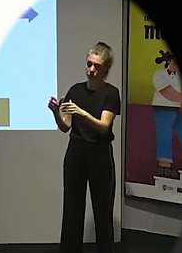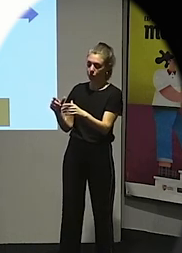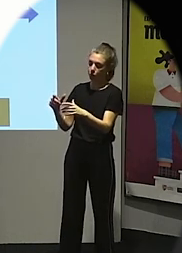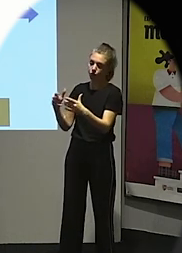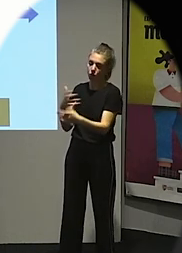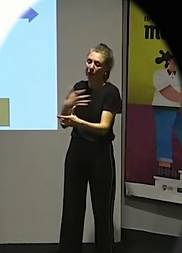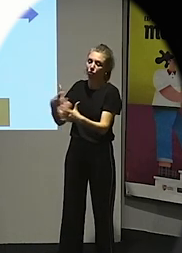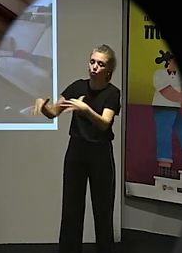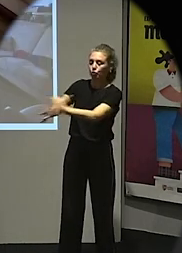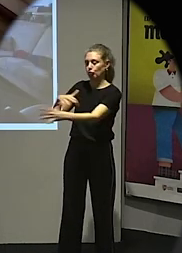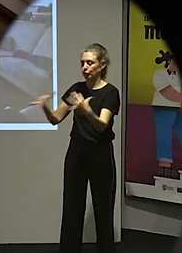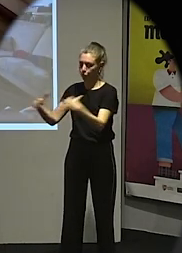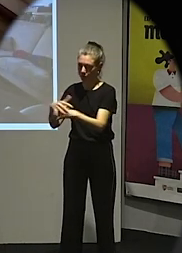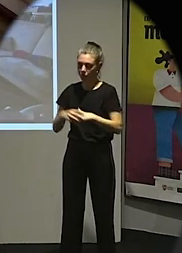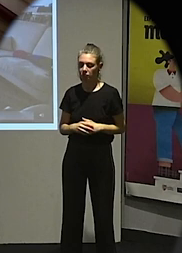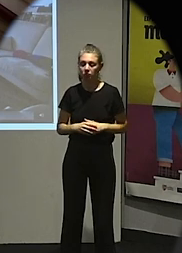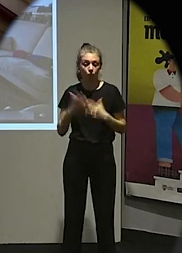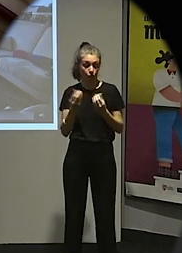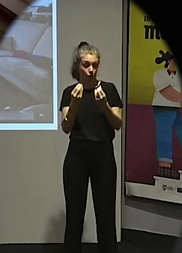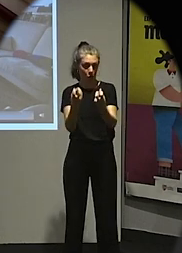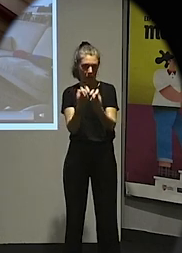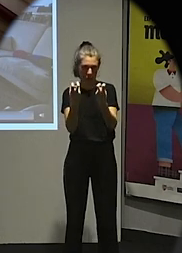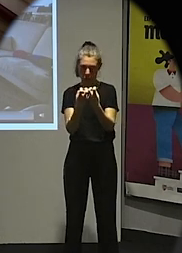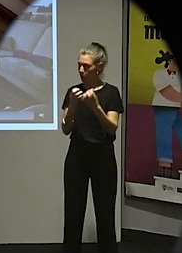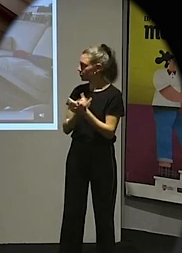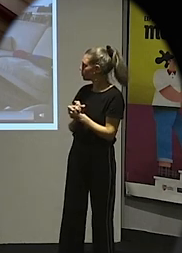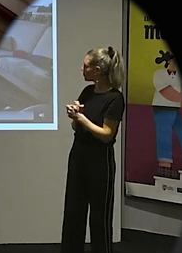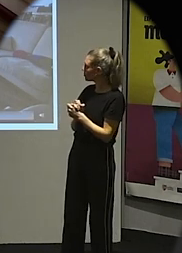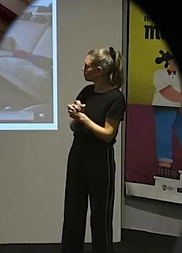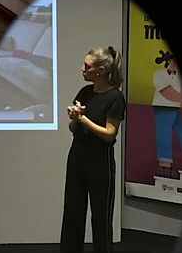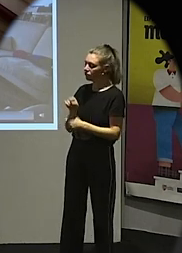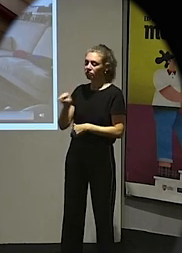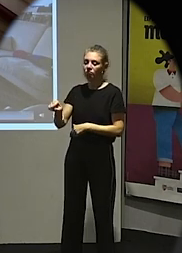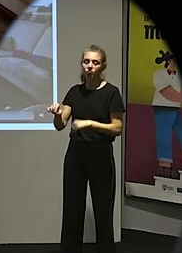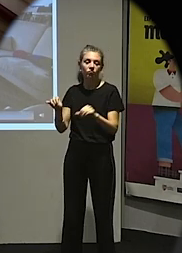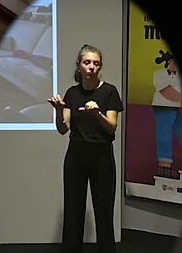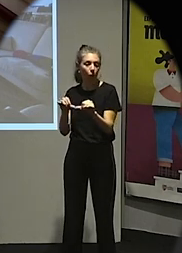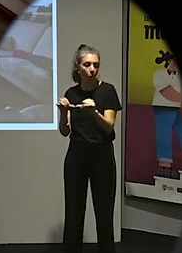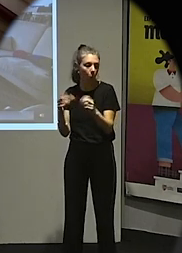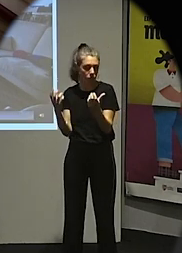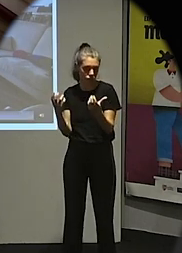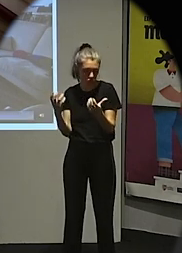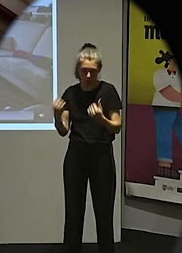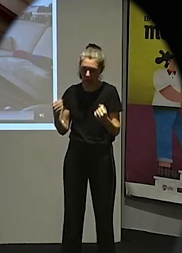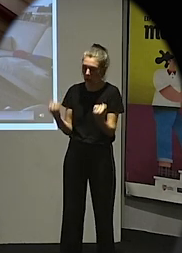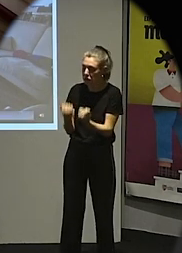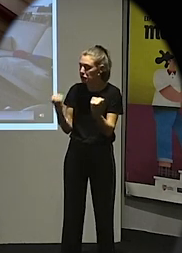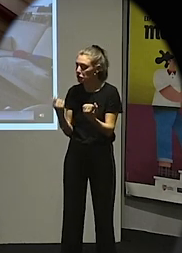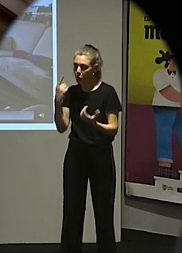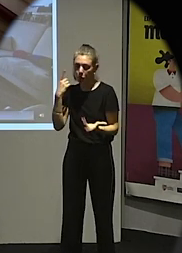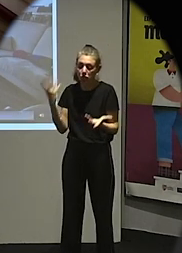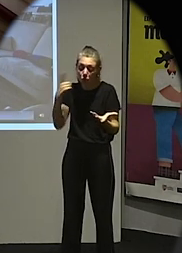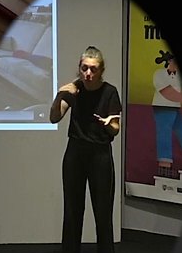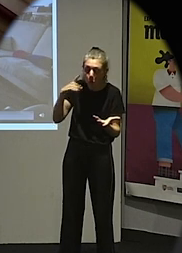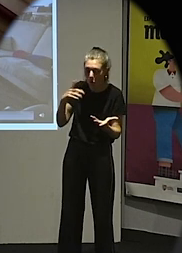Villa Santé, soit au gymnase. Je vous donne un exemple des activités qui étaient faites aux ateliers cordage pour que vous vous rendiez rendiez compte